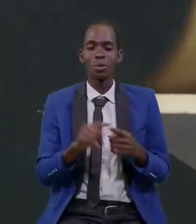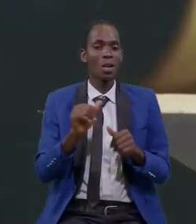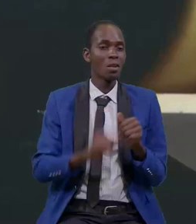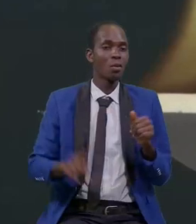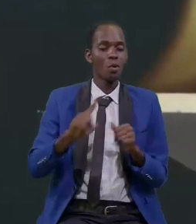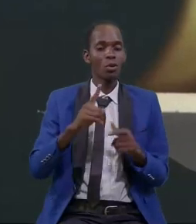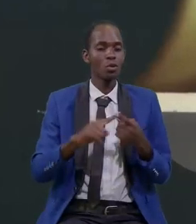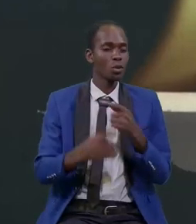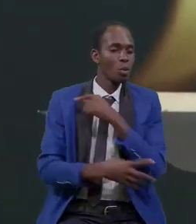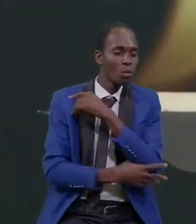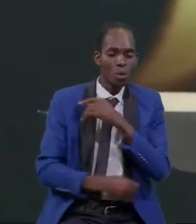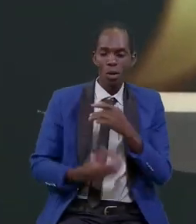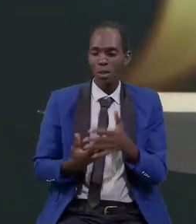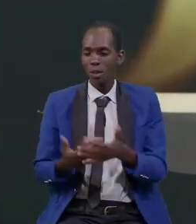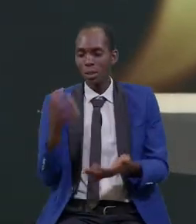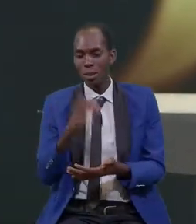riches, à tout le monde.